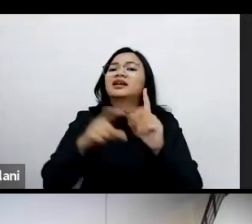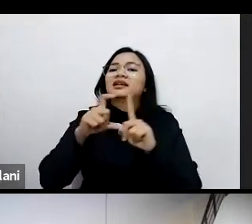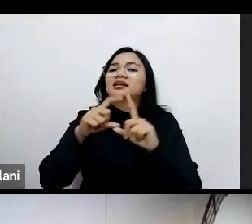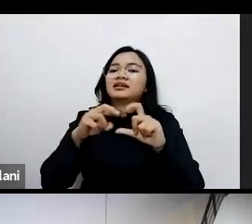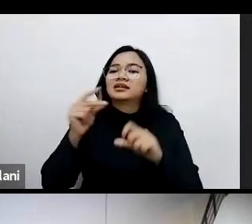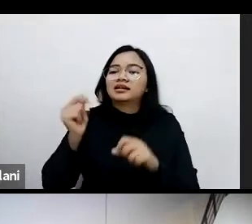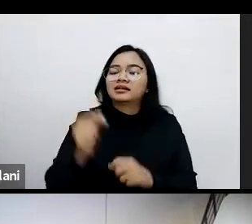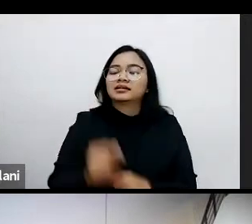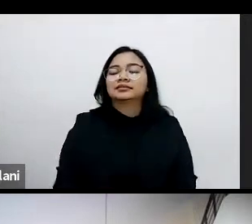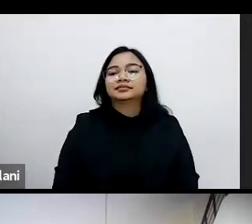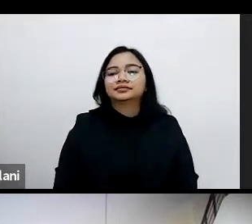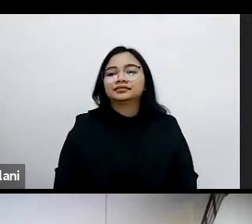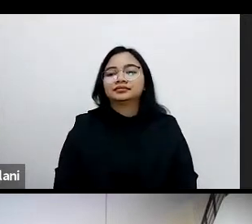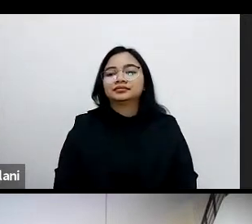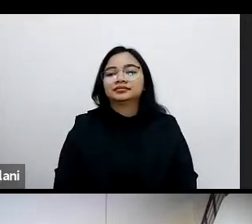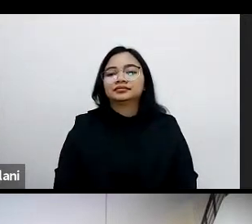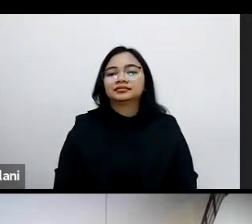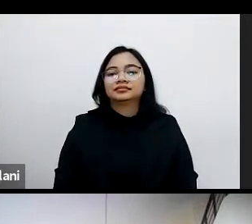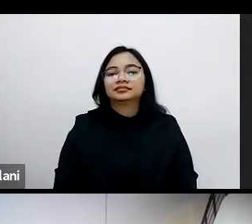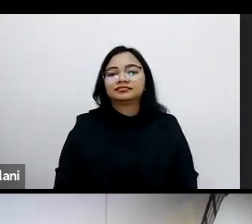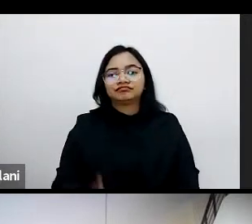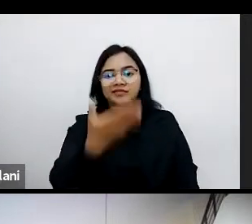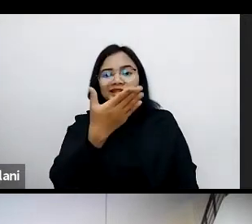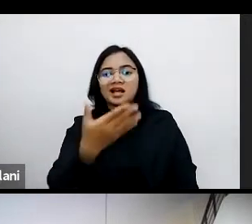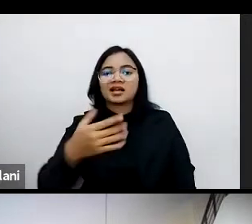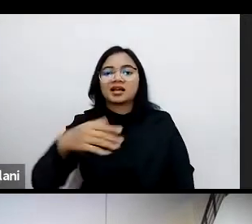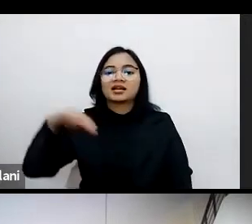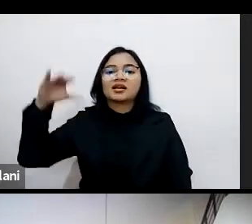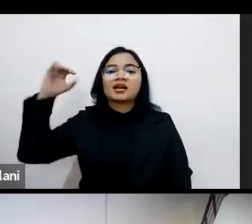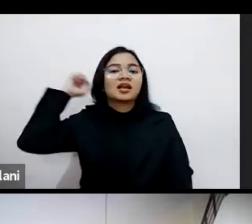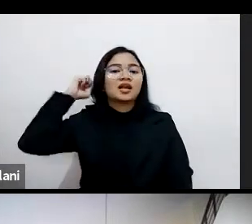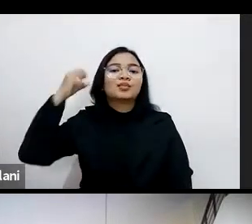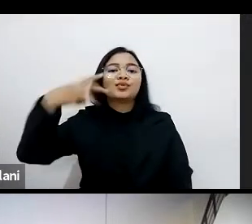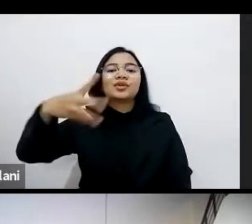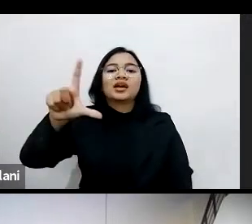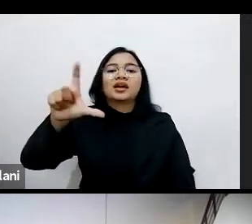gender kalau di Bugis ya, Kak ya. Silakan Kak Els.